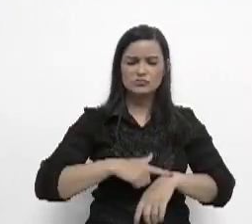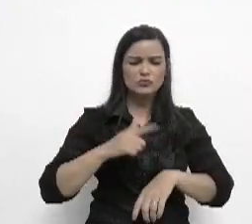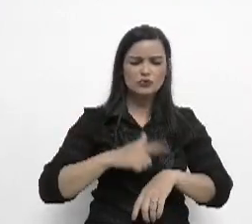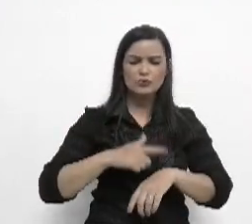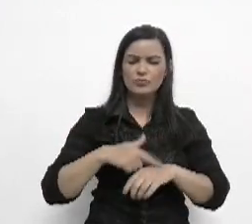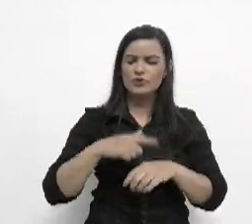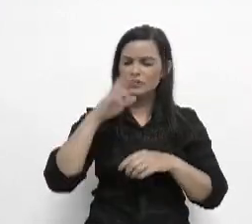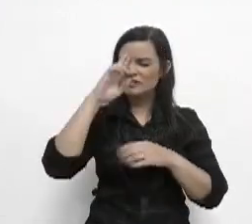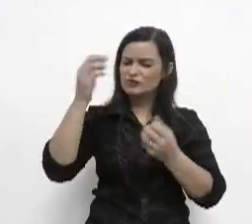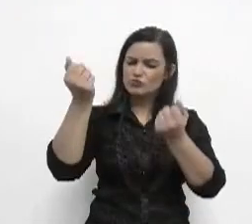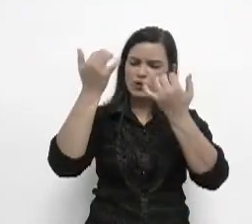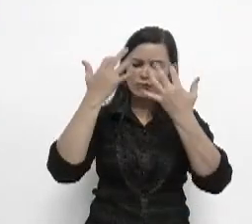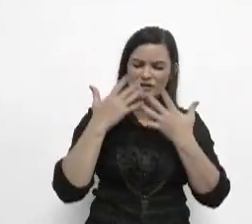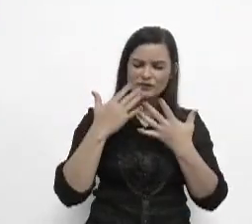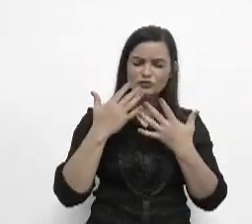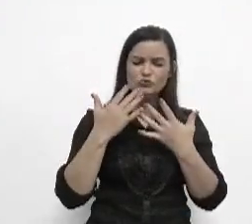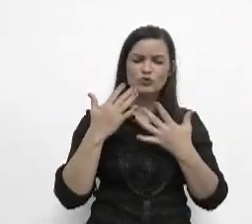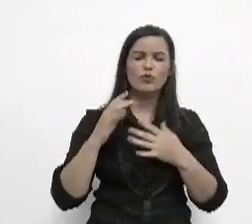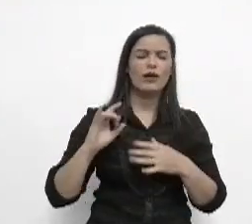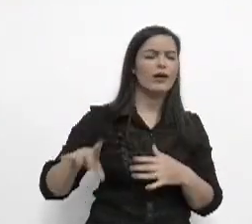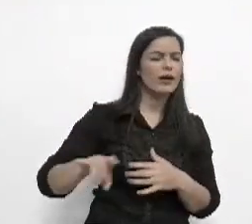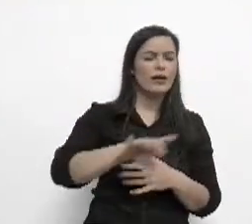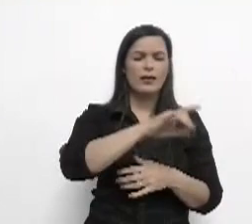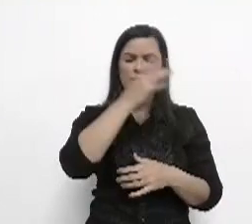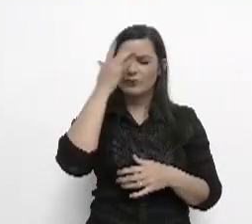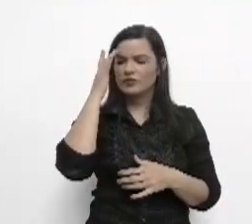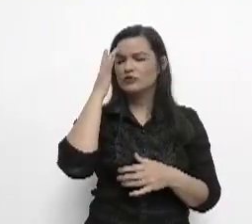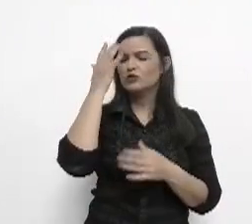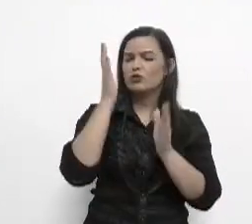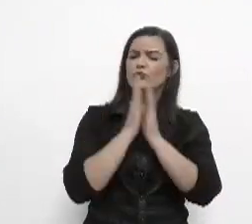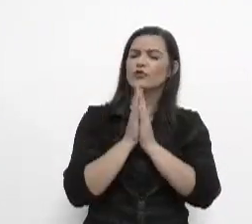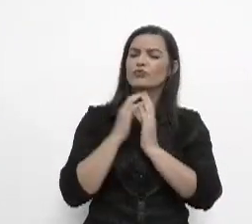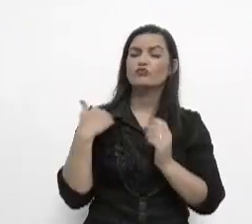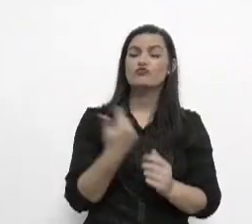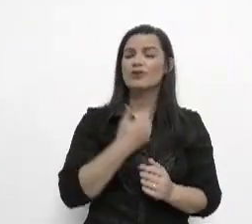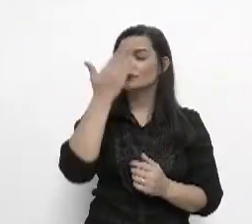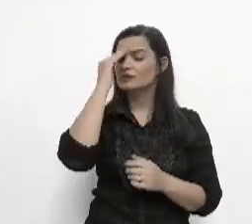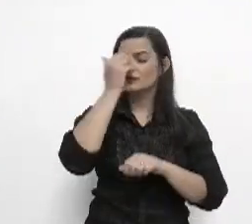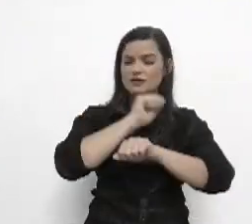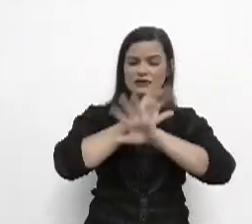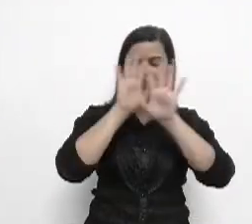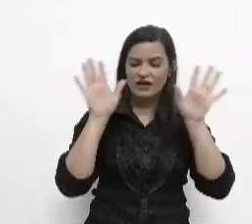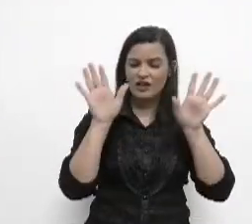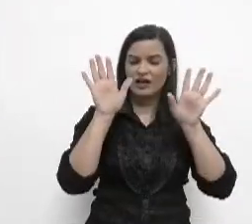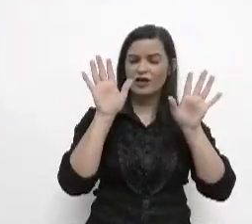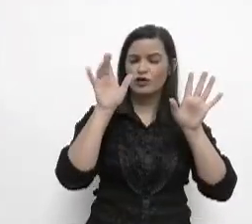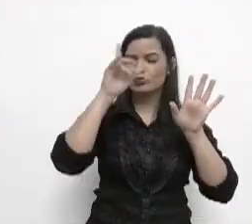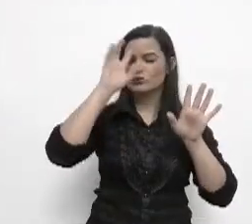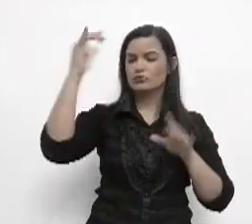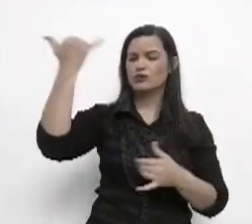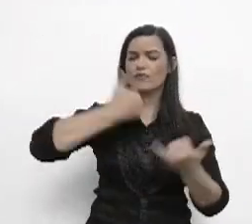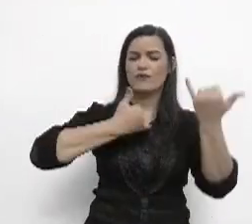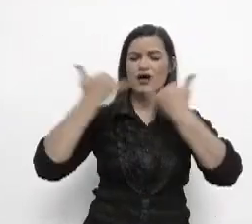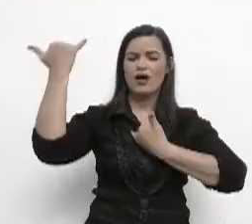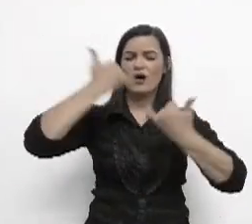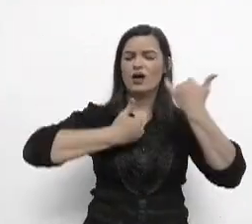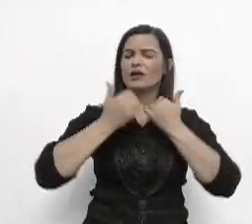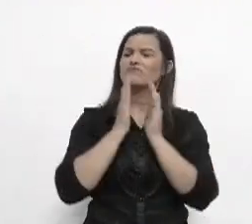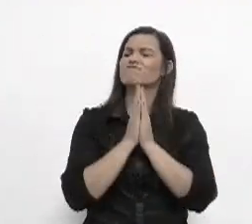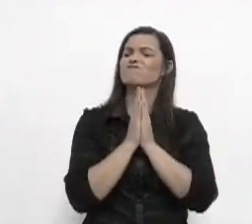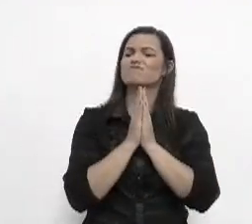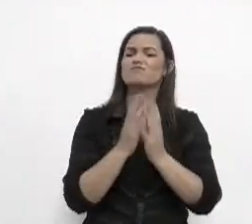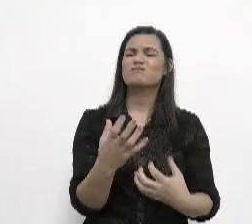Tua bênção, Senhor Deus, derramada em nós, Senhor. Agradecemos a Ti pelas bênçãos derramadas em nossas vidas, Senhor. 성령께서 이 시간에 함께하여